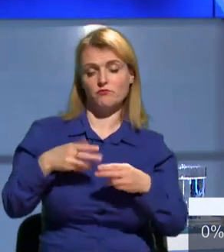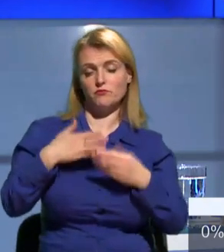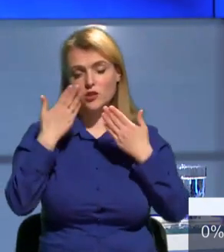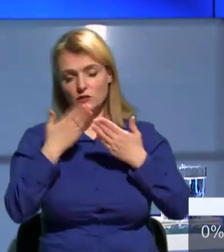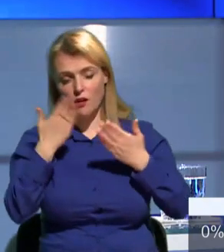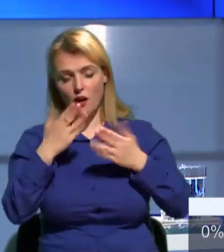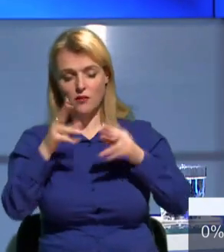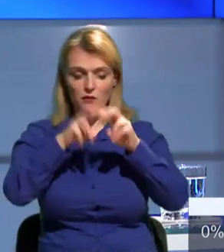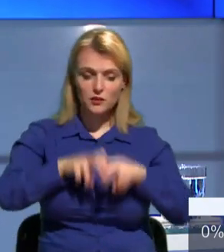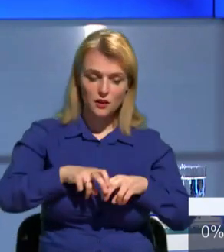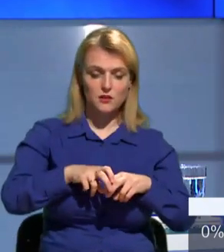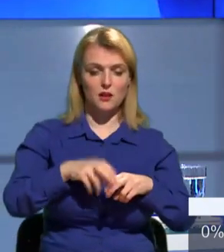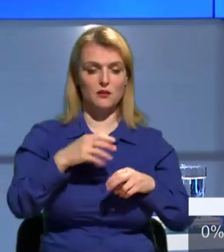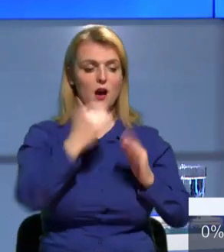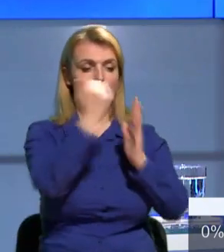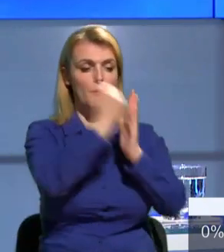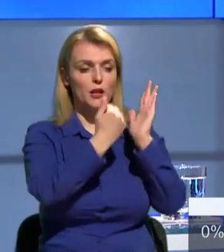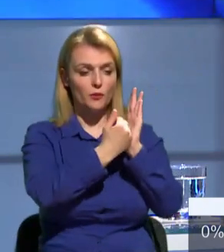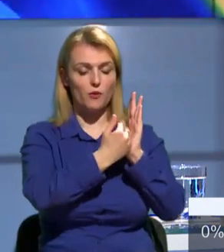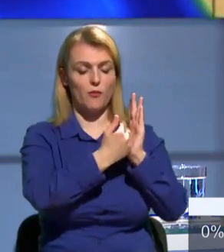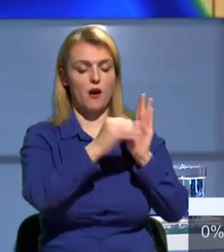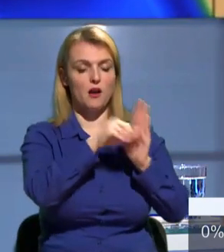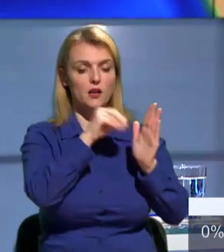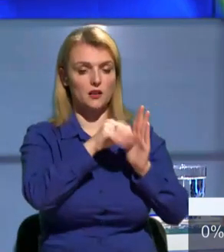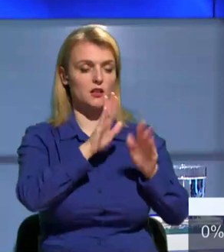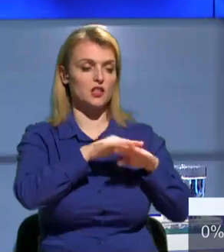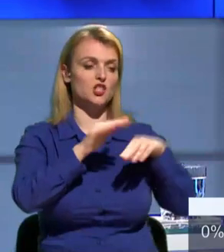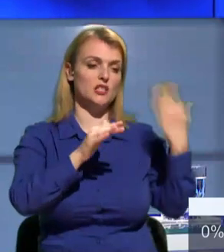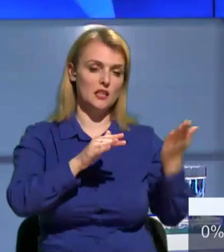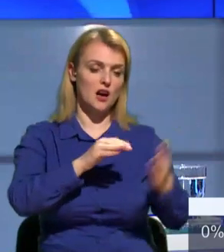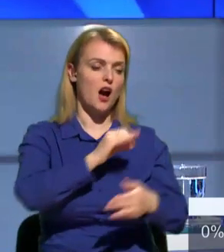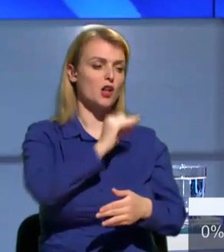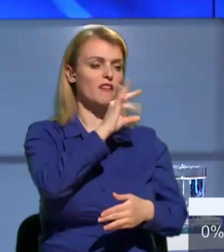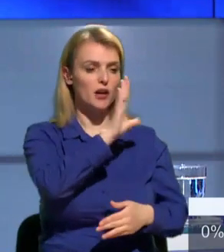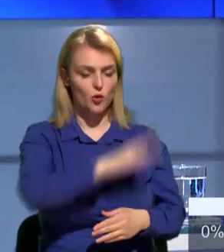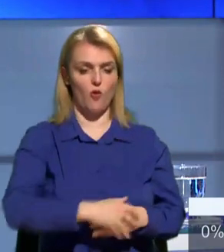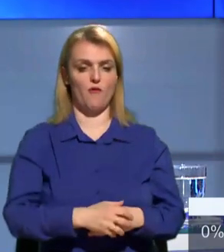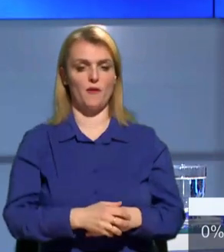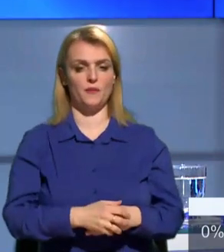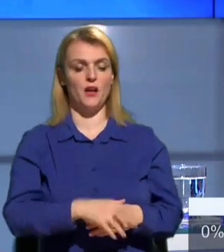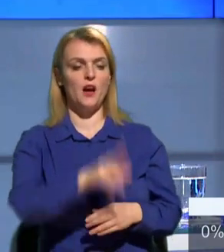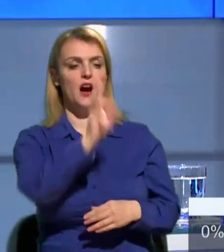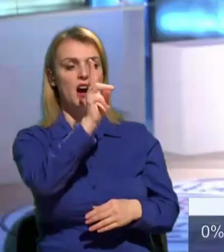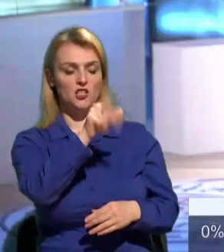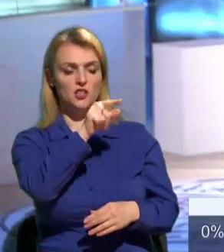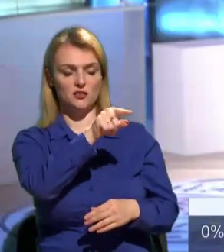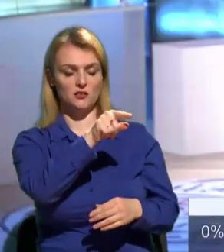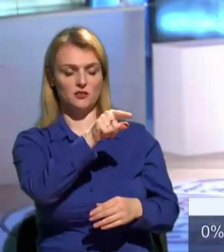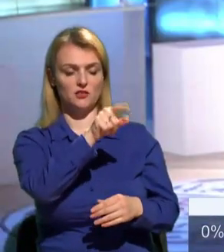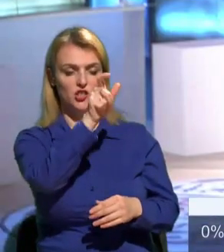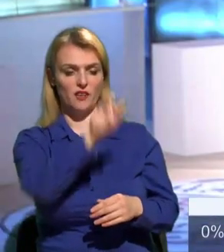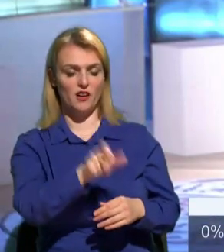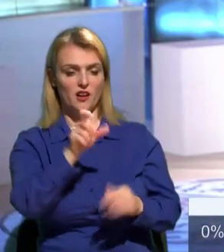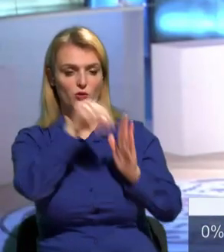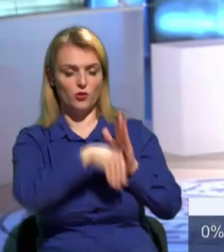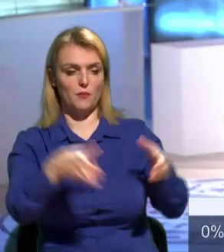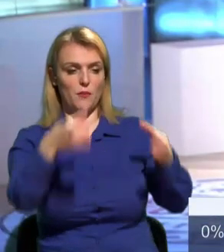electorale a candidaților de stânga, a Violetei Ivanov, a cel care merge din partea lui Partidul Nostru, și vreau să spun câteva lucruri,